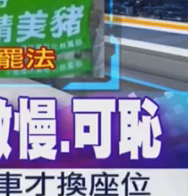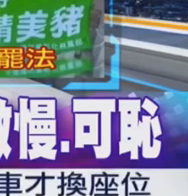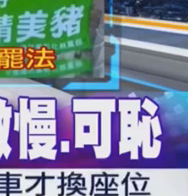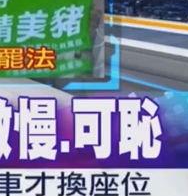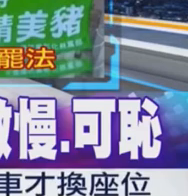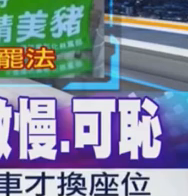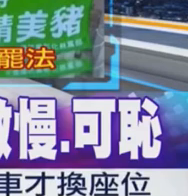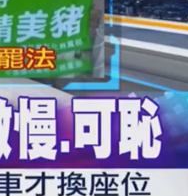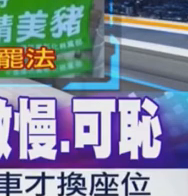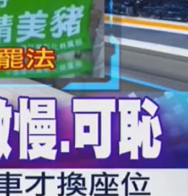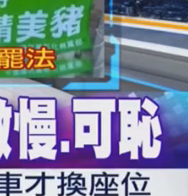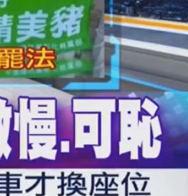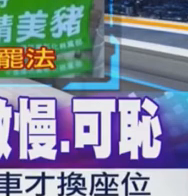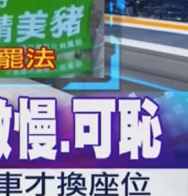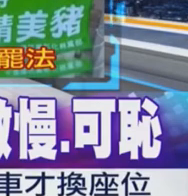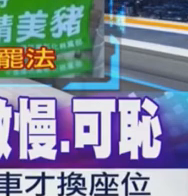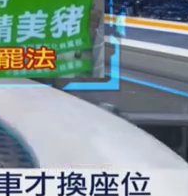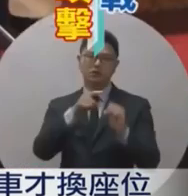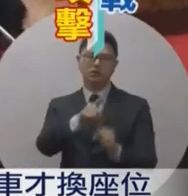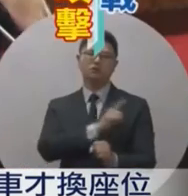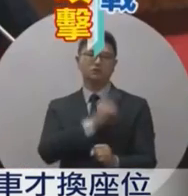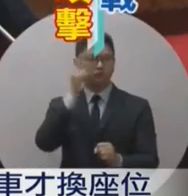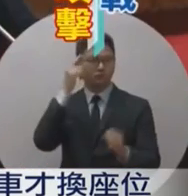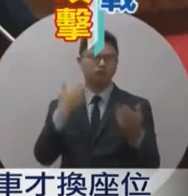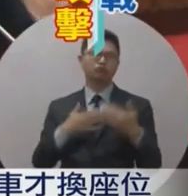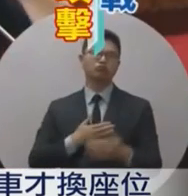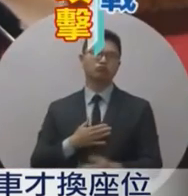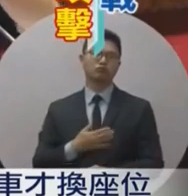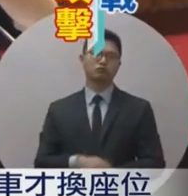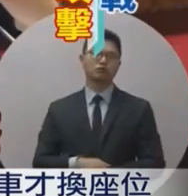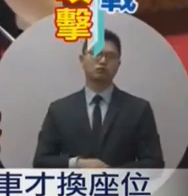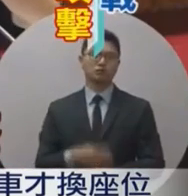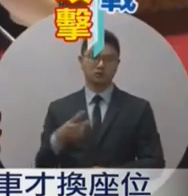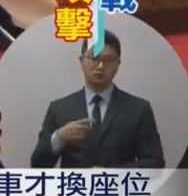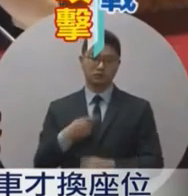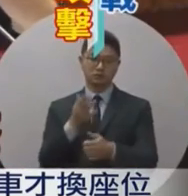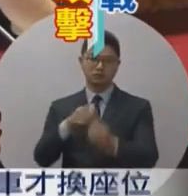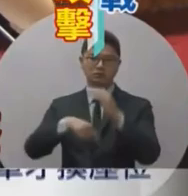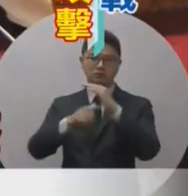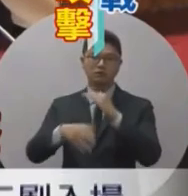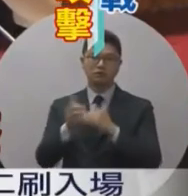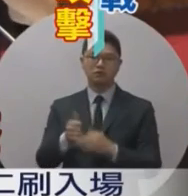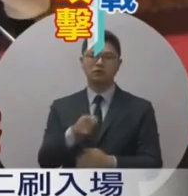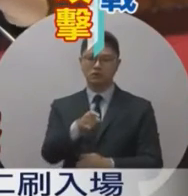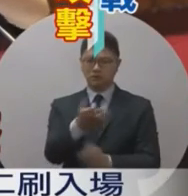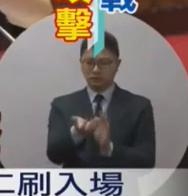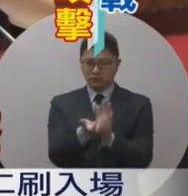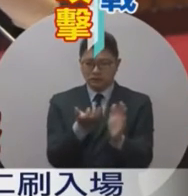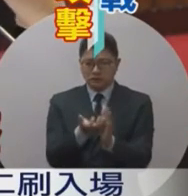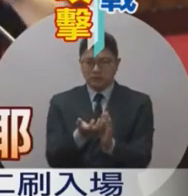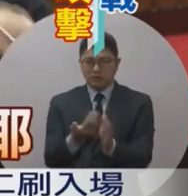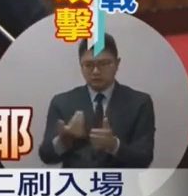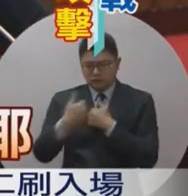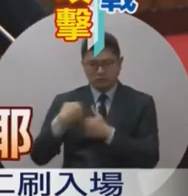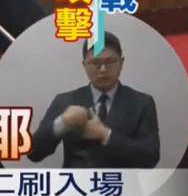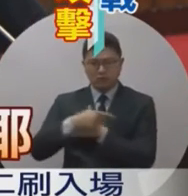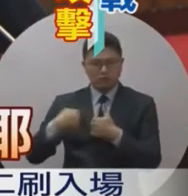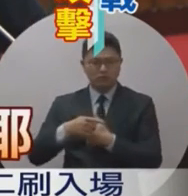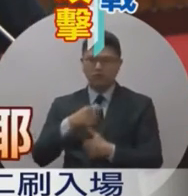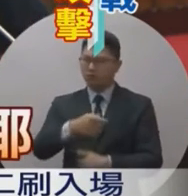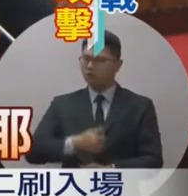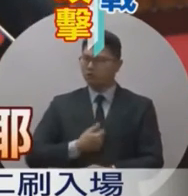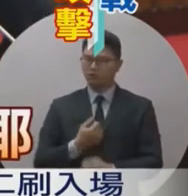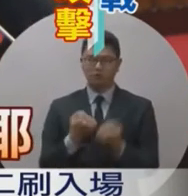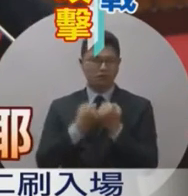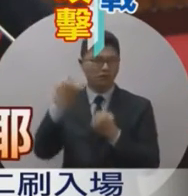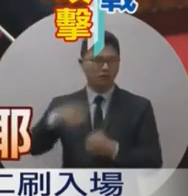长态度傲慢，非常可耻。 蔡院长，我真的觉得你刚才对我的人身攻击的很没风度